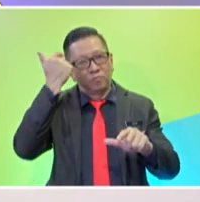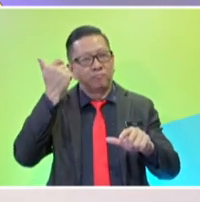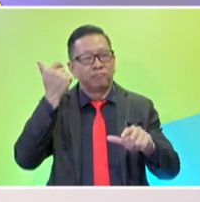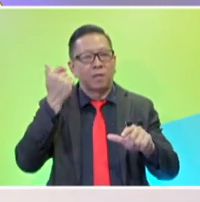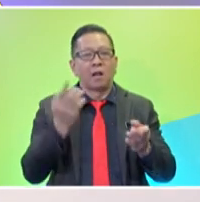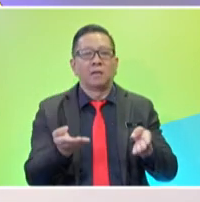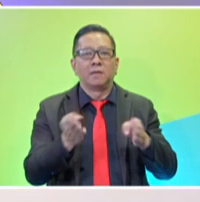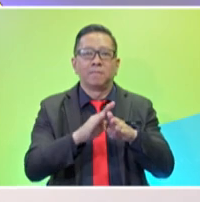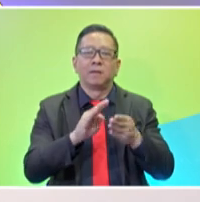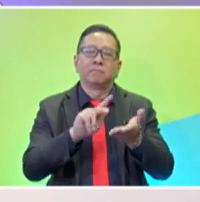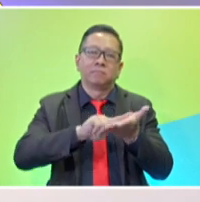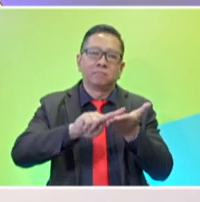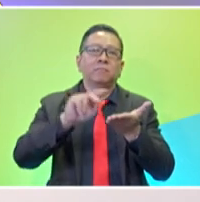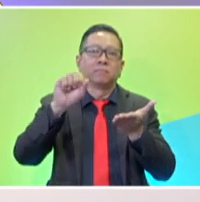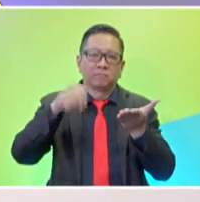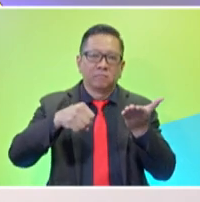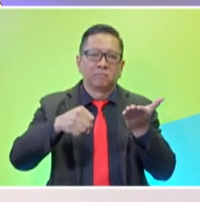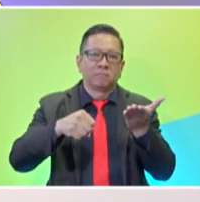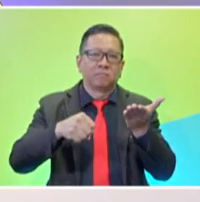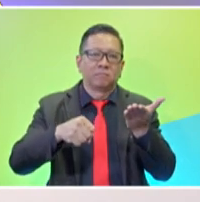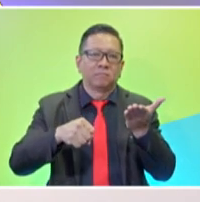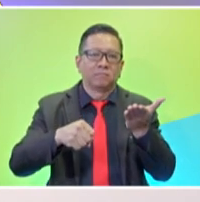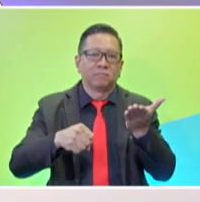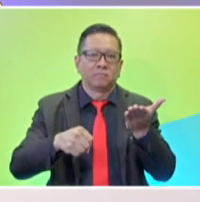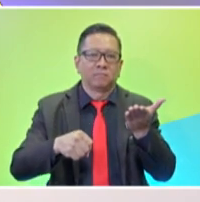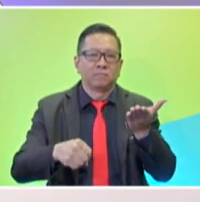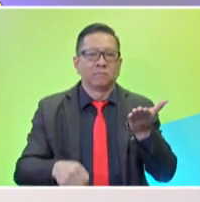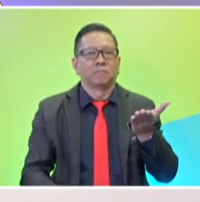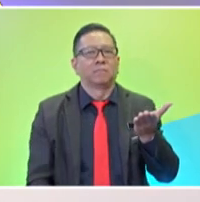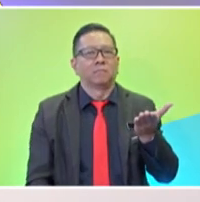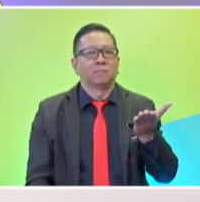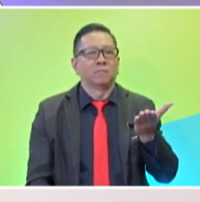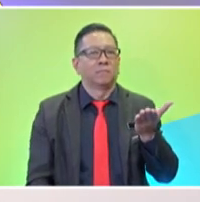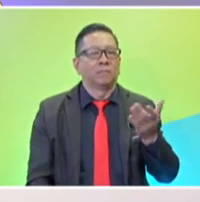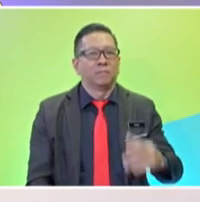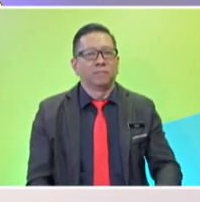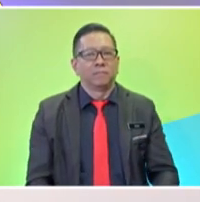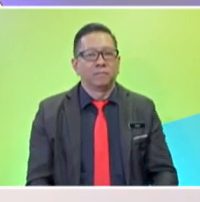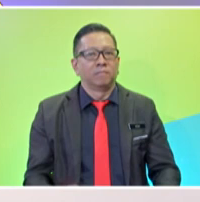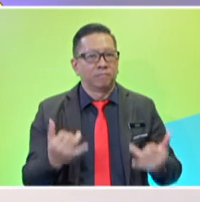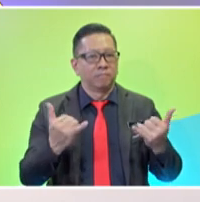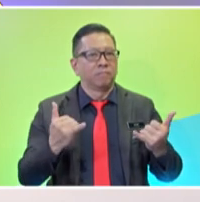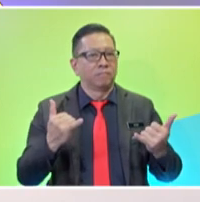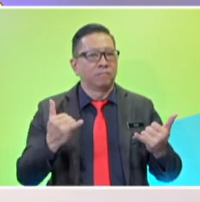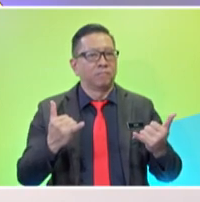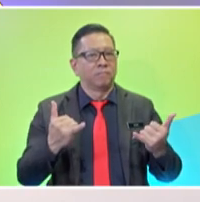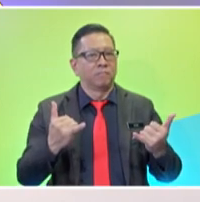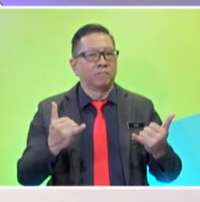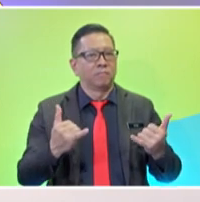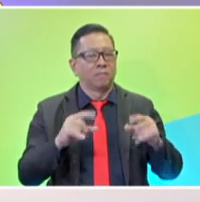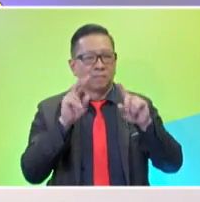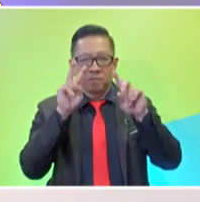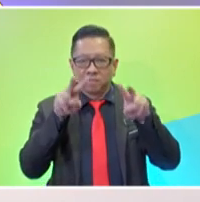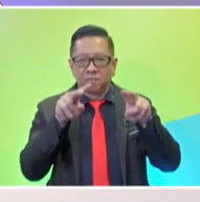ya Saya nak tunjuk tak nampak ya mungkin atau kita ada garisnya yang